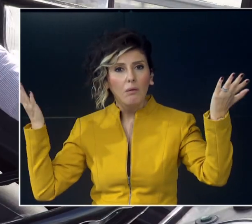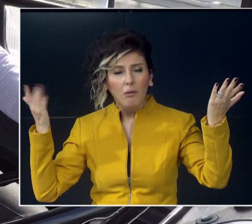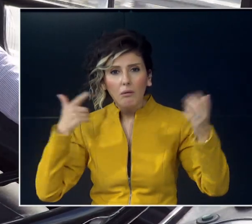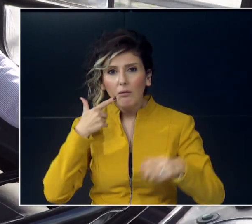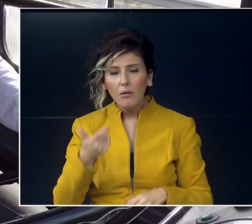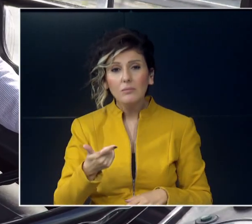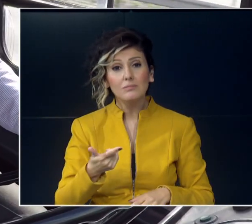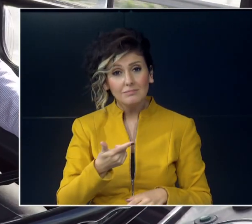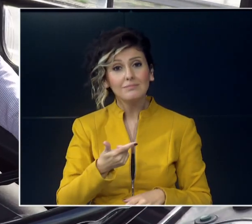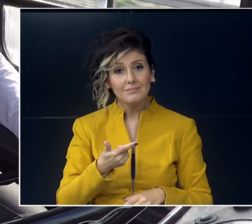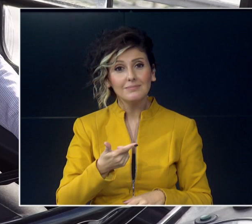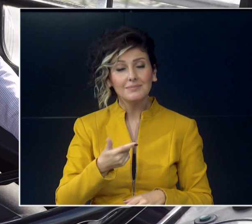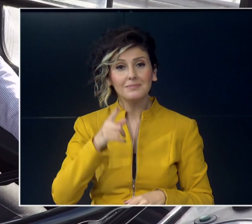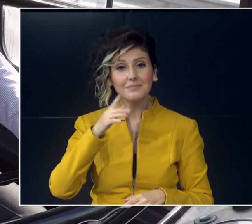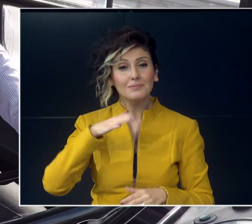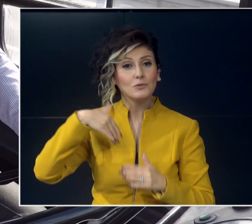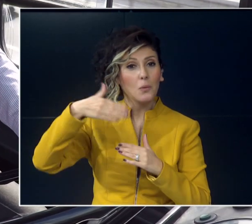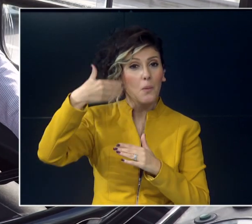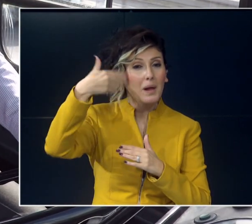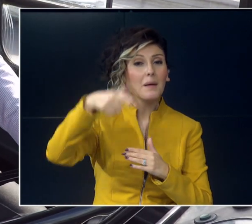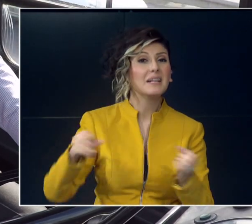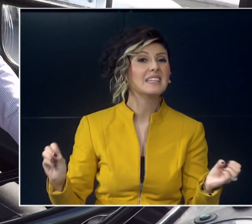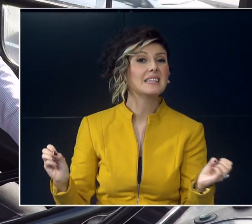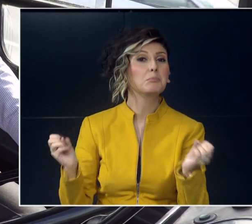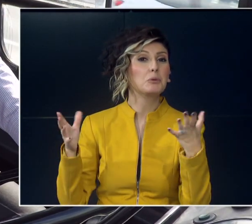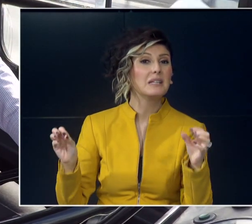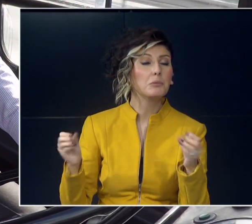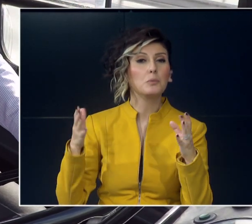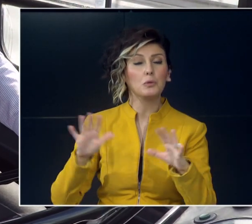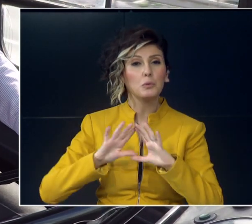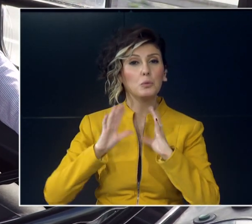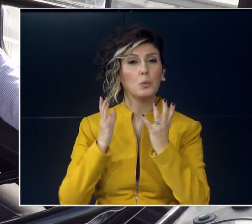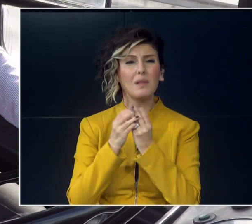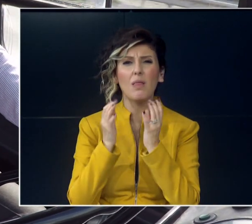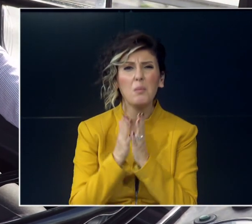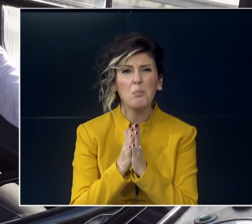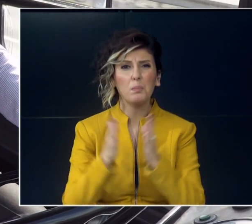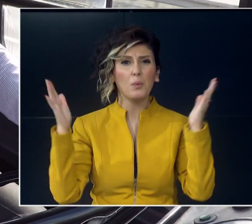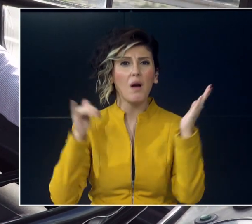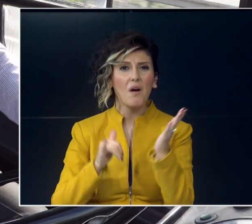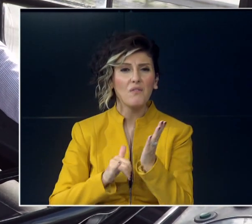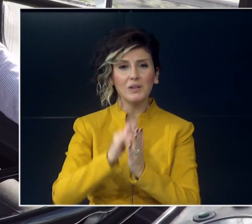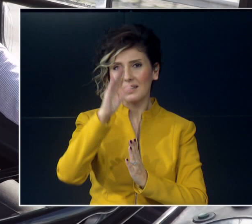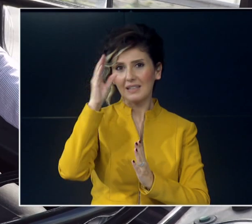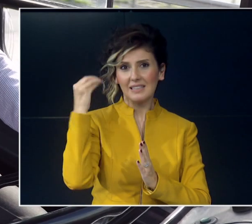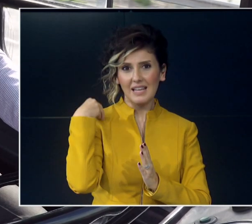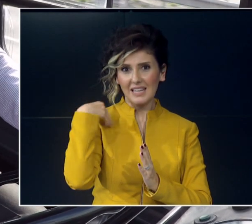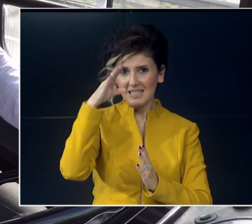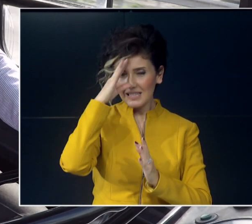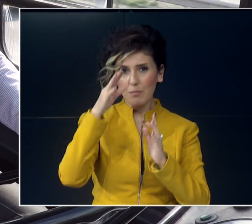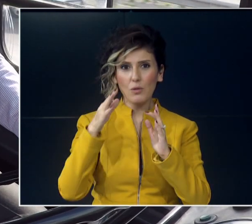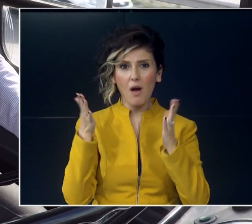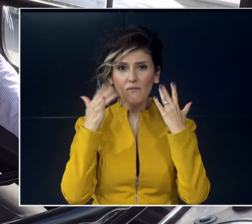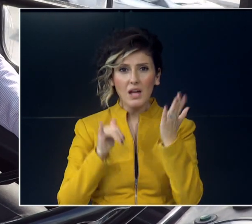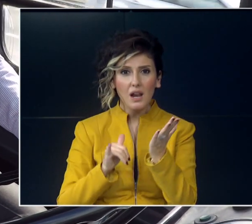sene sonra artık o da yetmiyor. Evet. Dünyanın en büyük havalimanı, yeni İstanbul